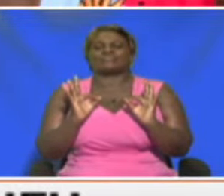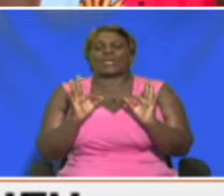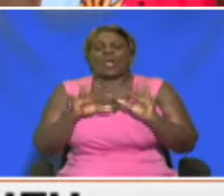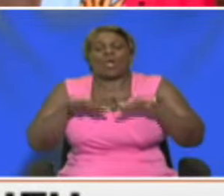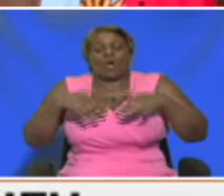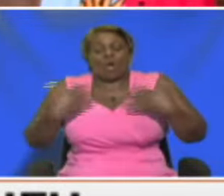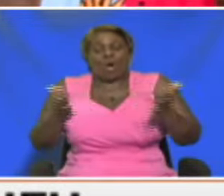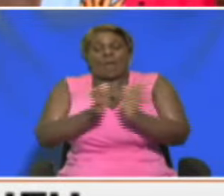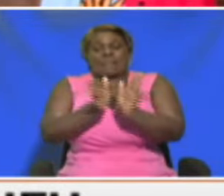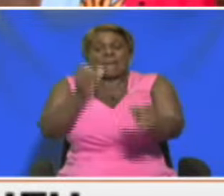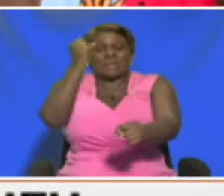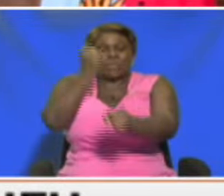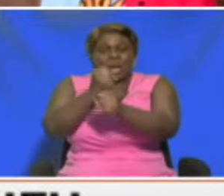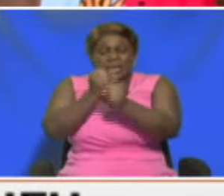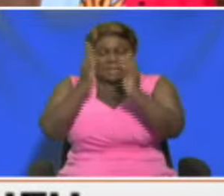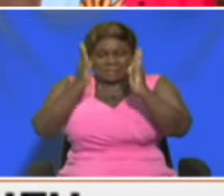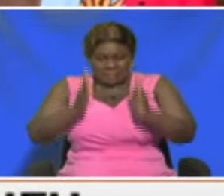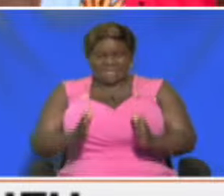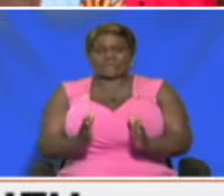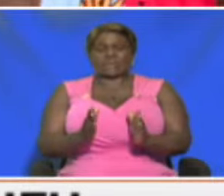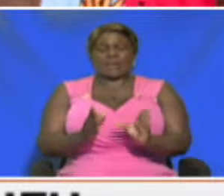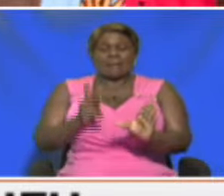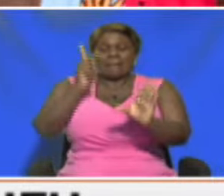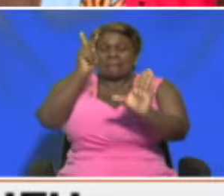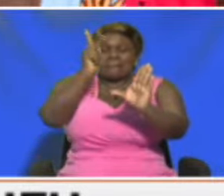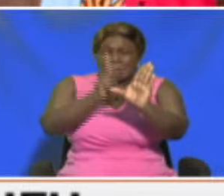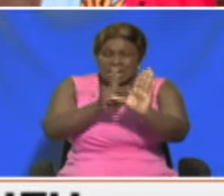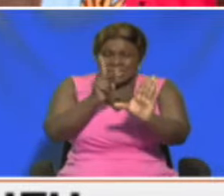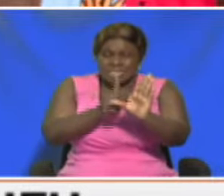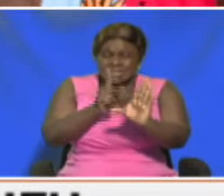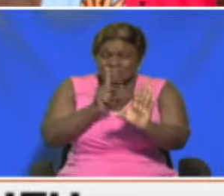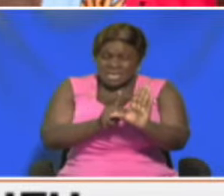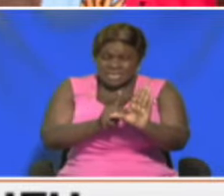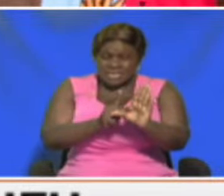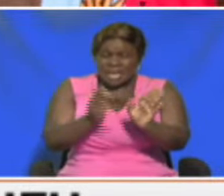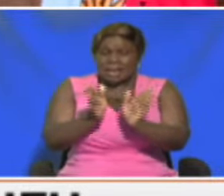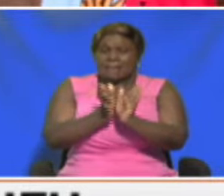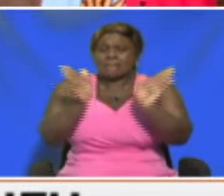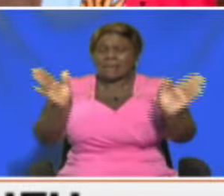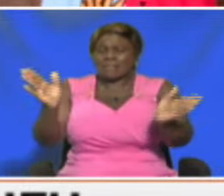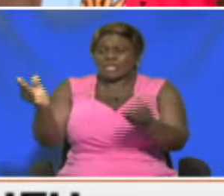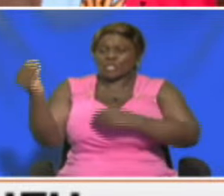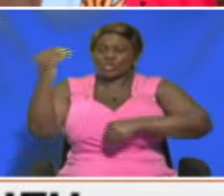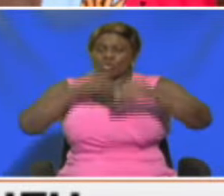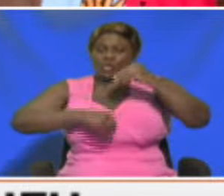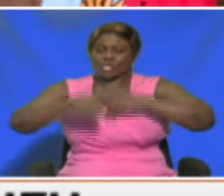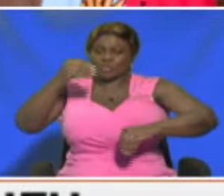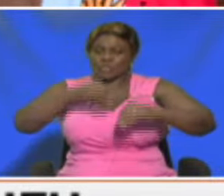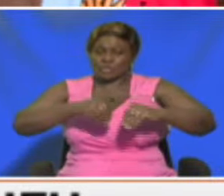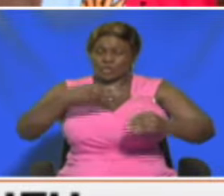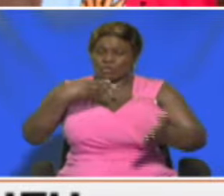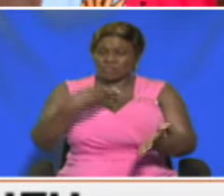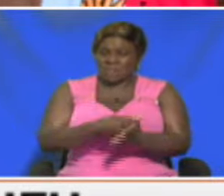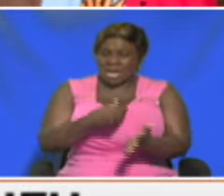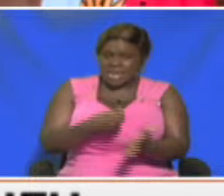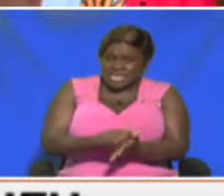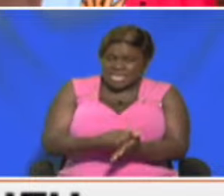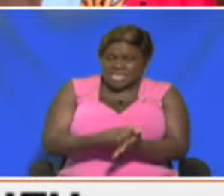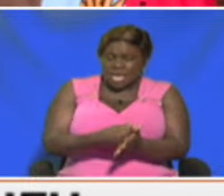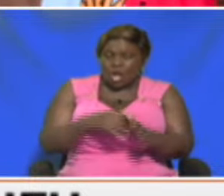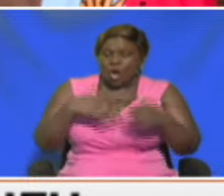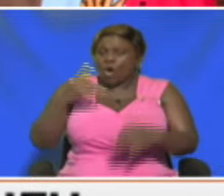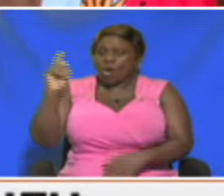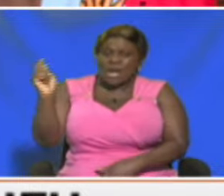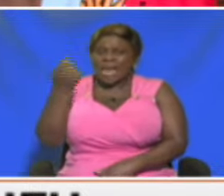or public servant shall participate in public contributions or